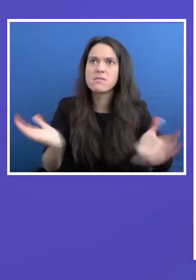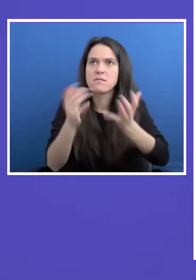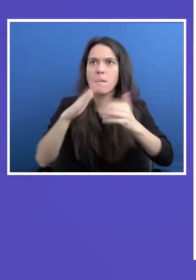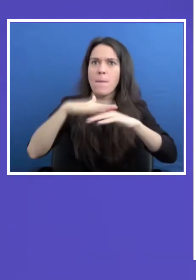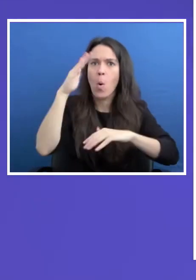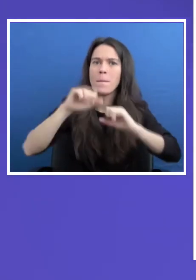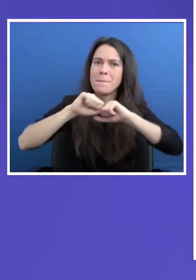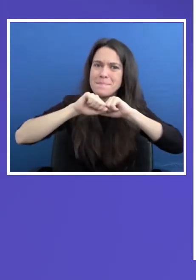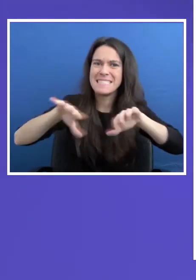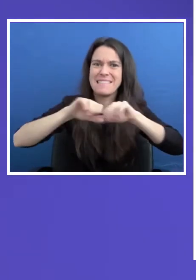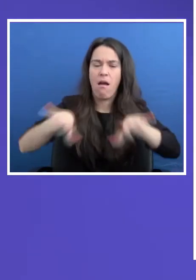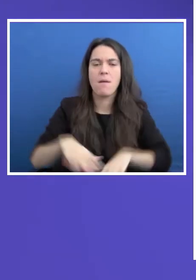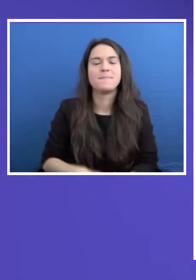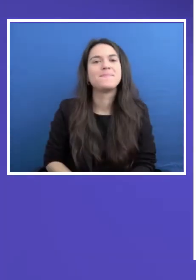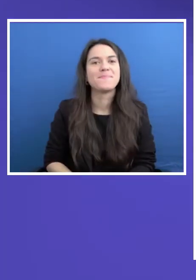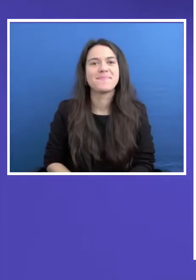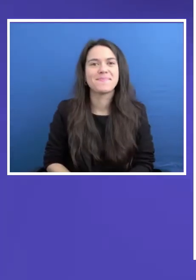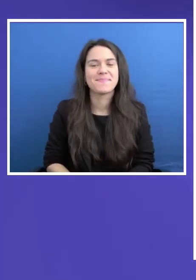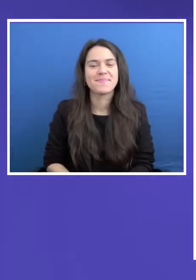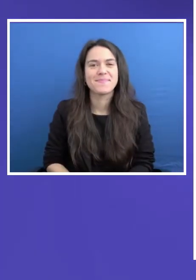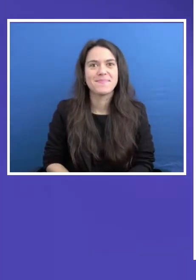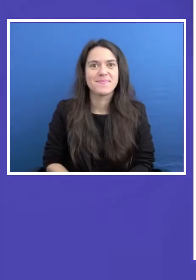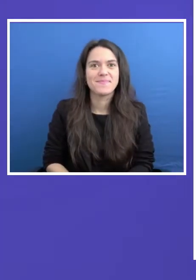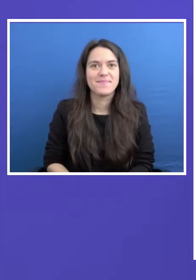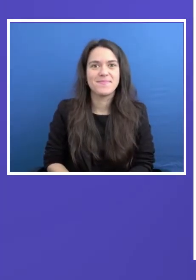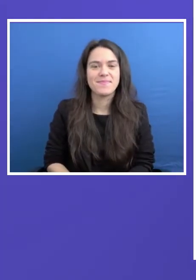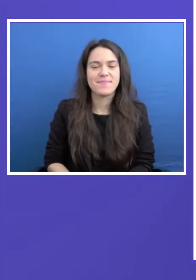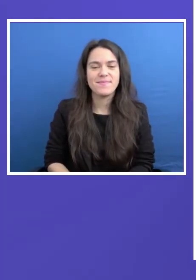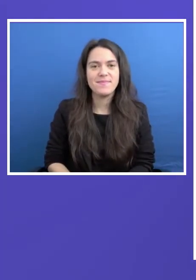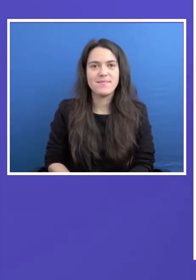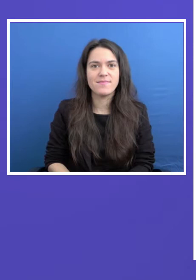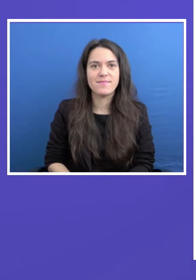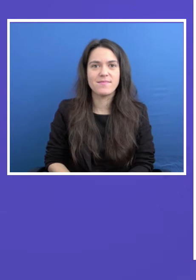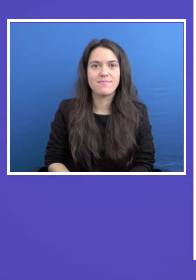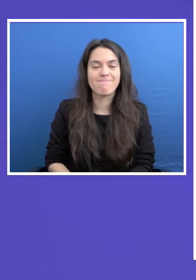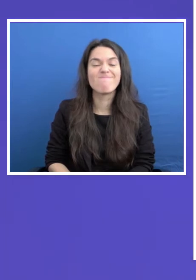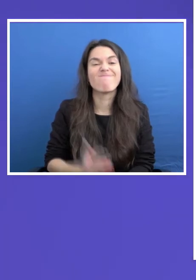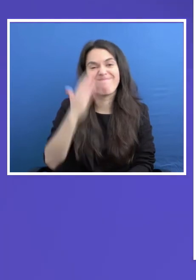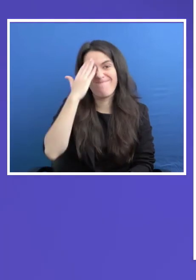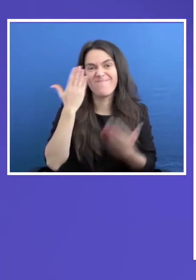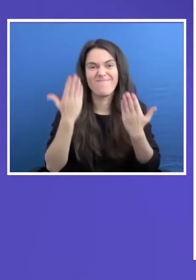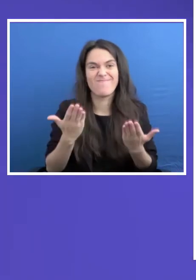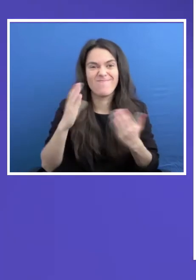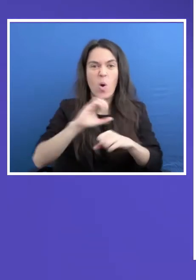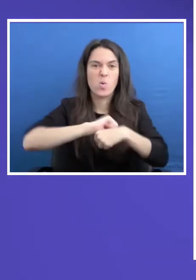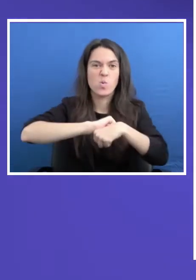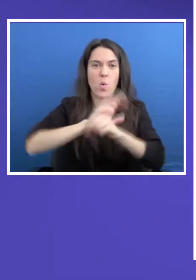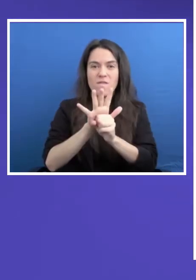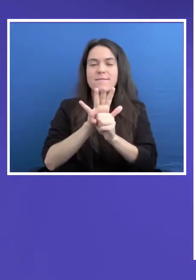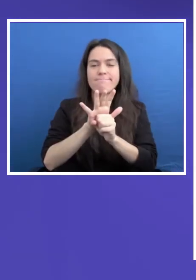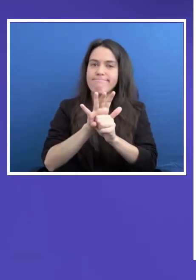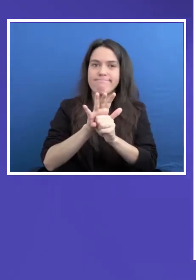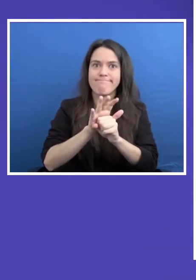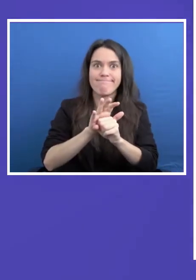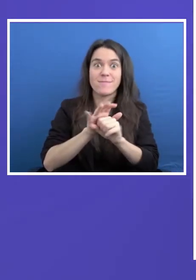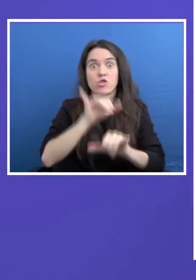على الاقل نستخدم مواقع التواصل الاجتماعي انها تحل المشكله دي، ويبقى في فراغ فكري بيننا وبين الدول ان احنا نحل المشاكل اللي احنا